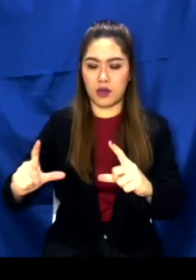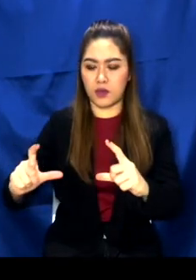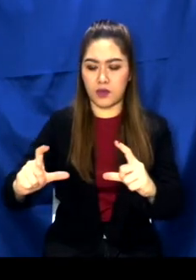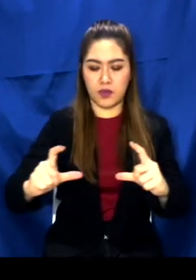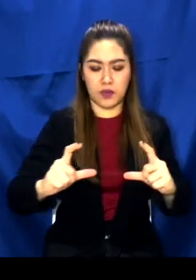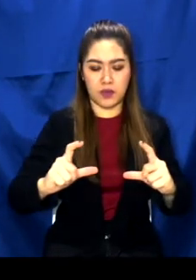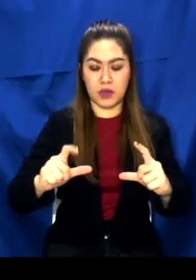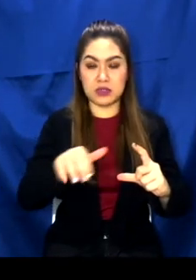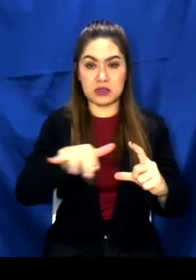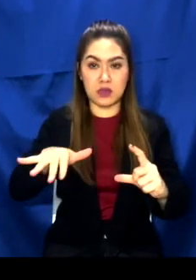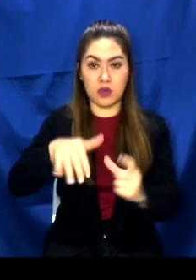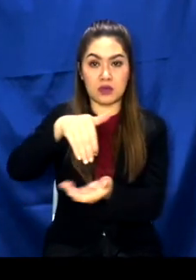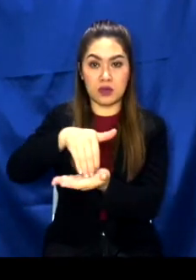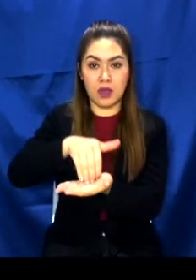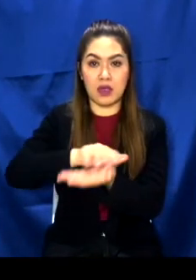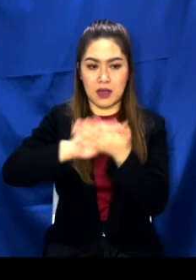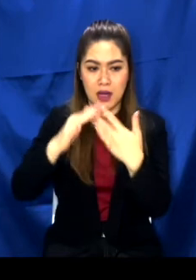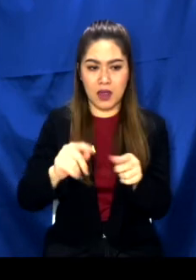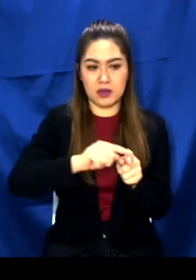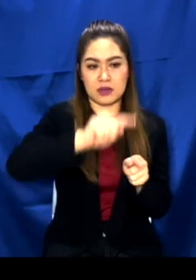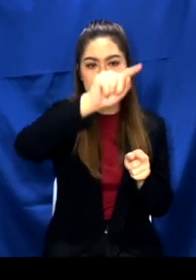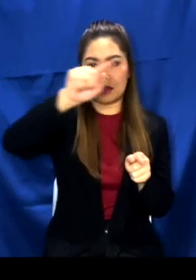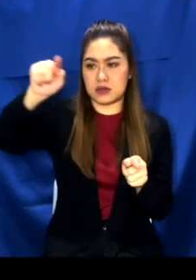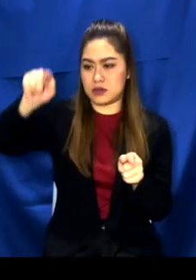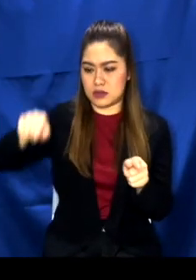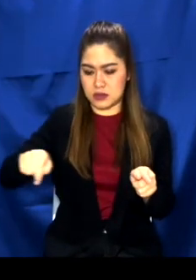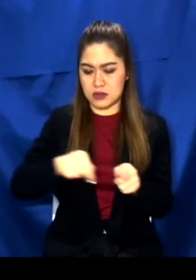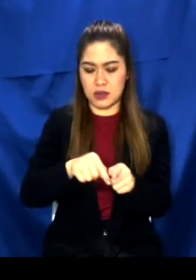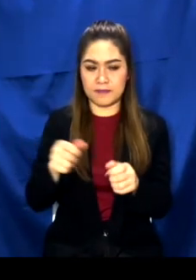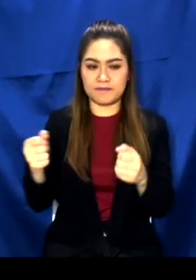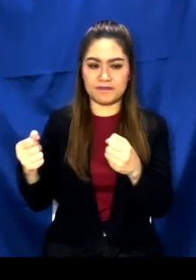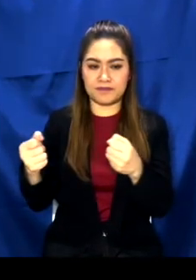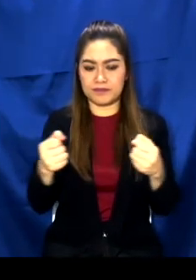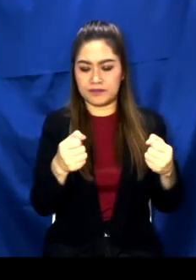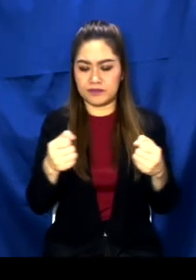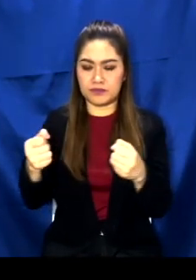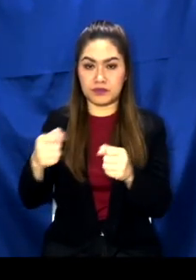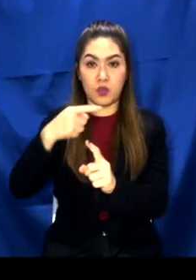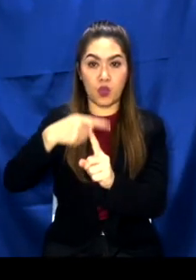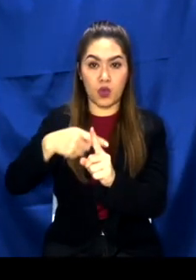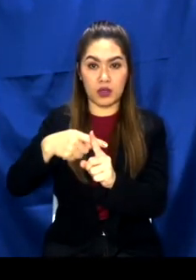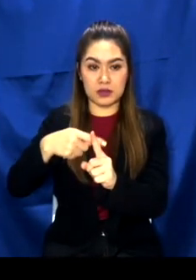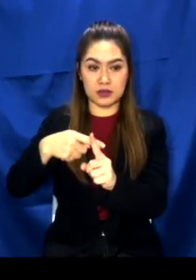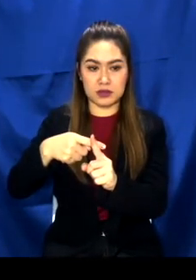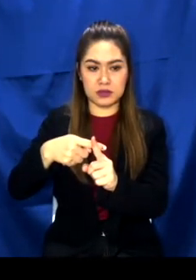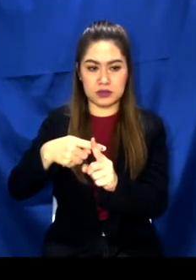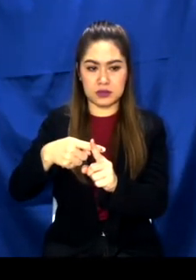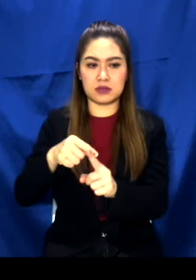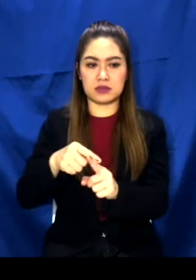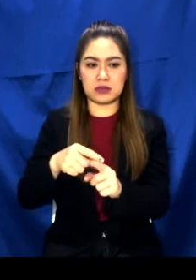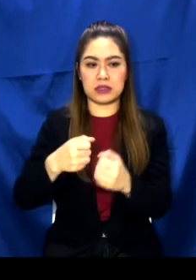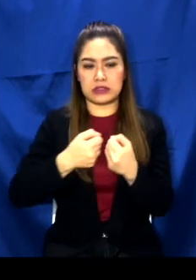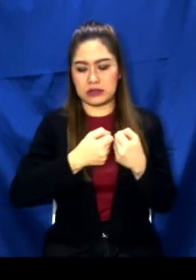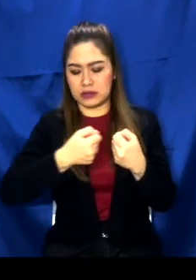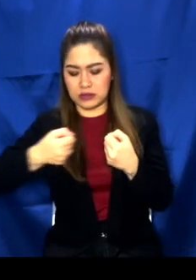พอตัวอักษรอยู่ตรงกลางแล้วเราก็มาดูตรงสี่เหลี่ยมแล้วก็ขยายเข้าไปค่ะคอนทัวร์บวกเข้าไปแบบนี้แล้วก็จับล